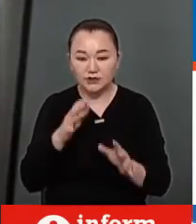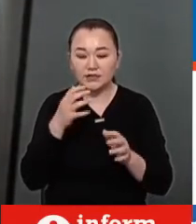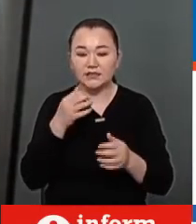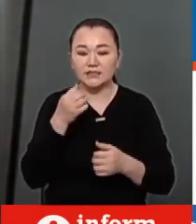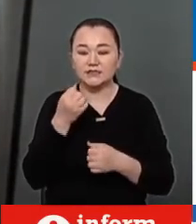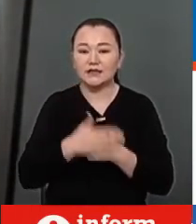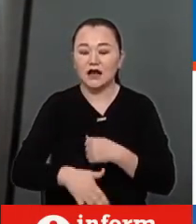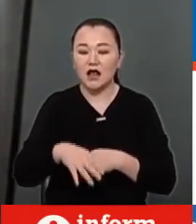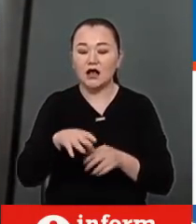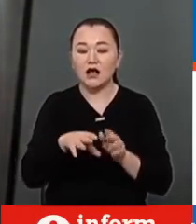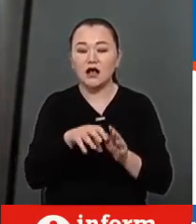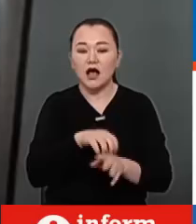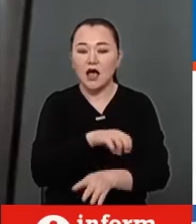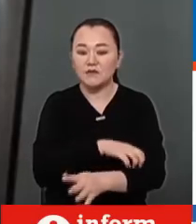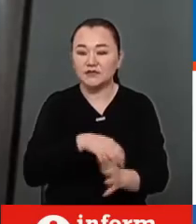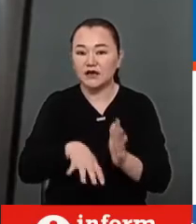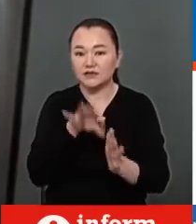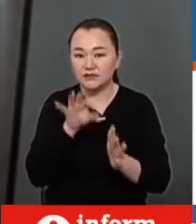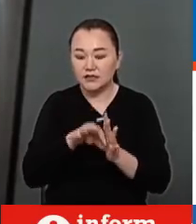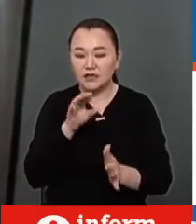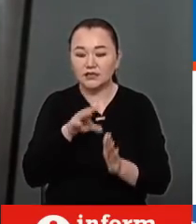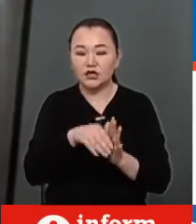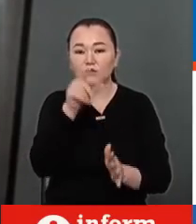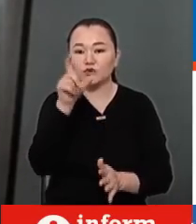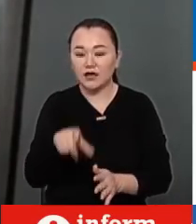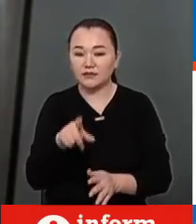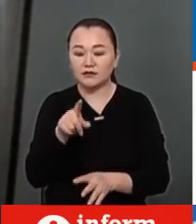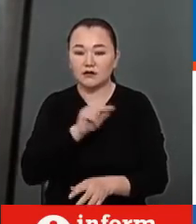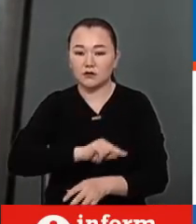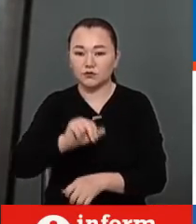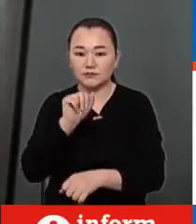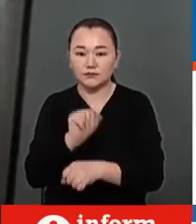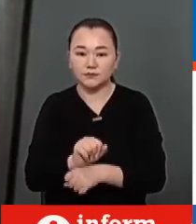сайлау комиссиясы депутаттың өкілеттігін